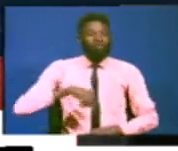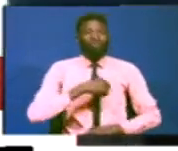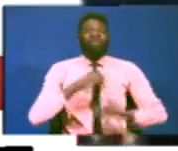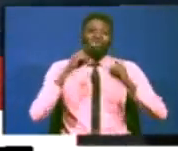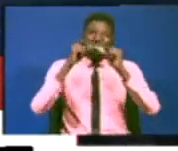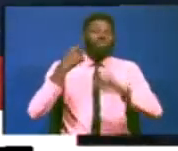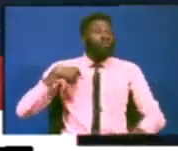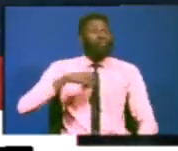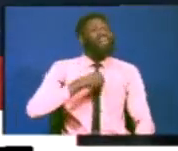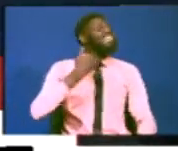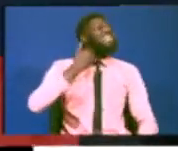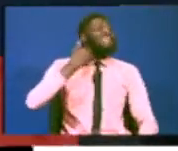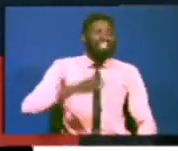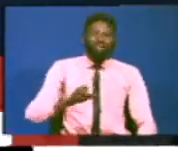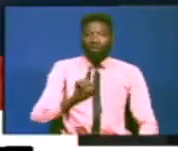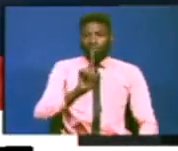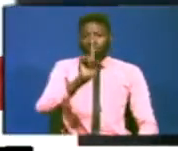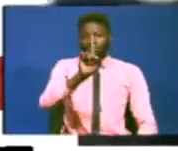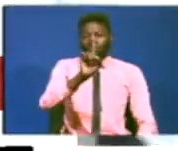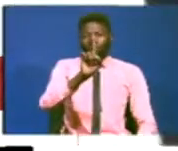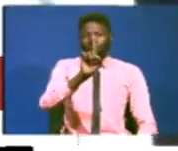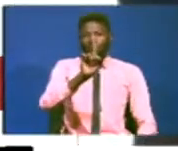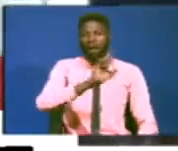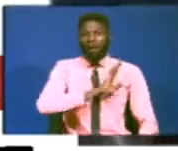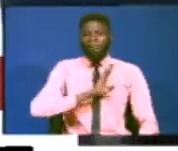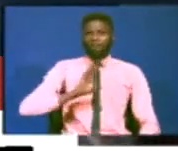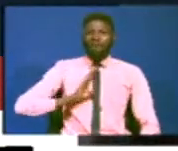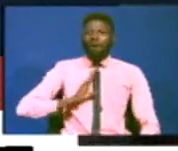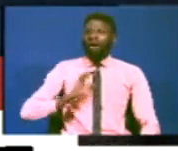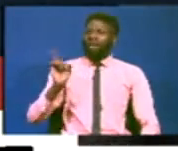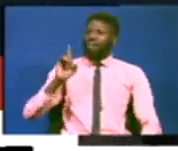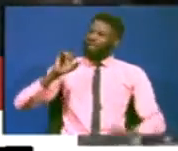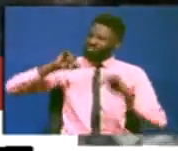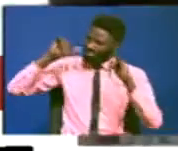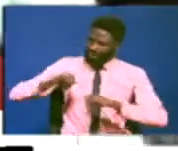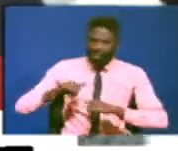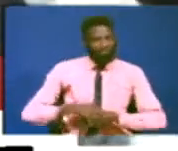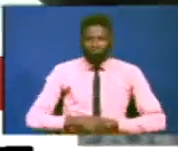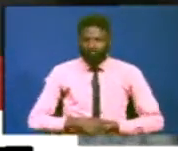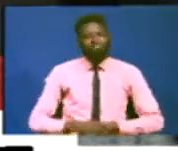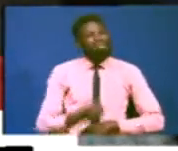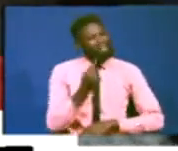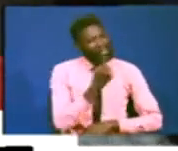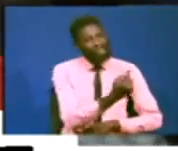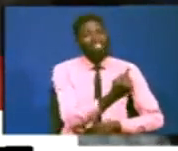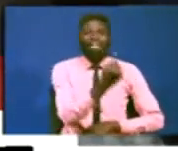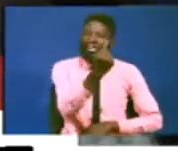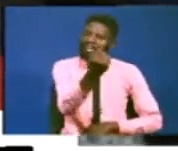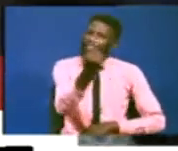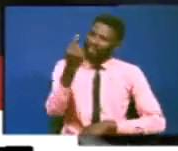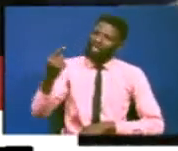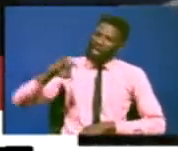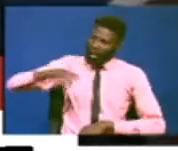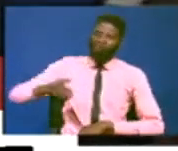tutaki tume moja ambayo inakaa Nairobi hapa kama hiyo ni. Nataka kila county iwe na tume ya